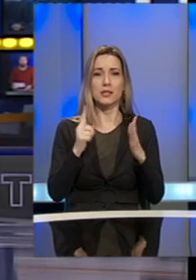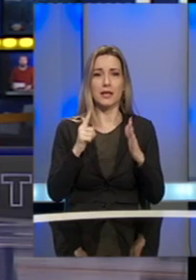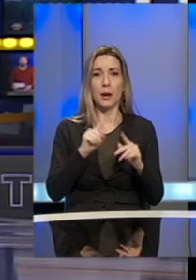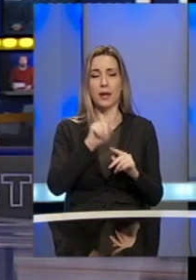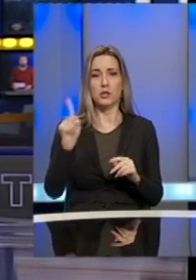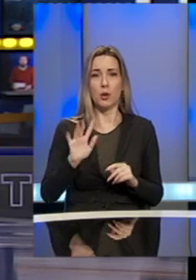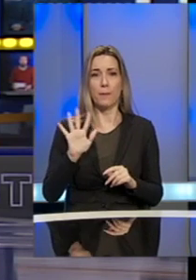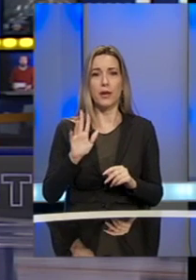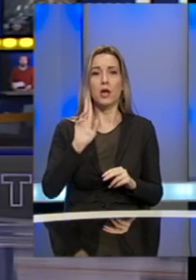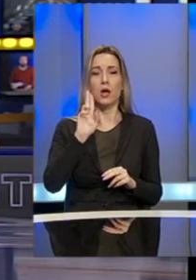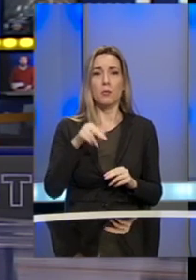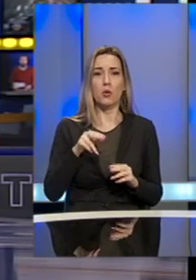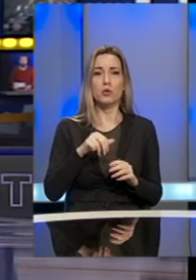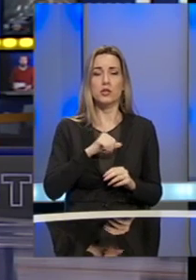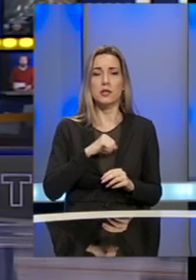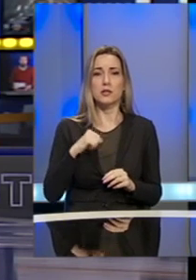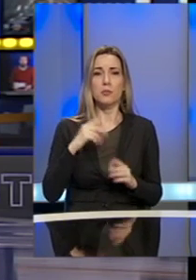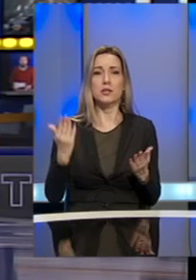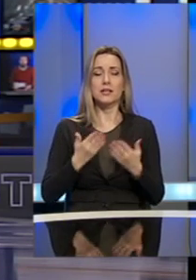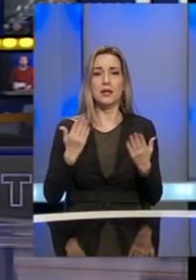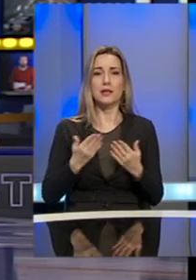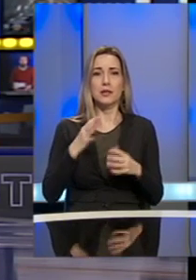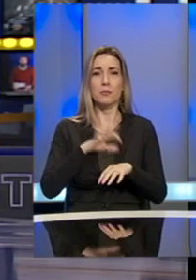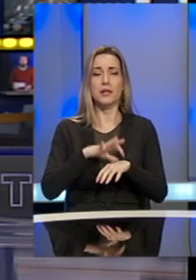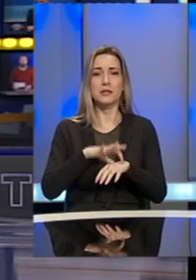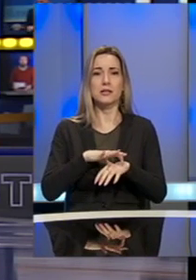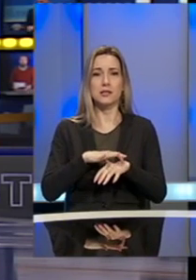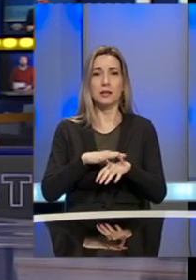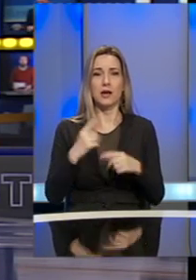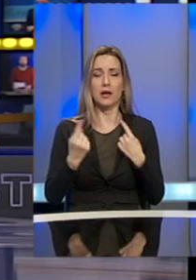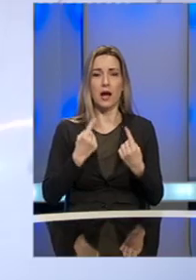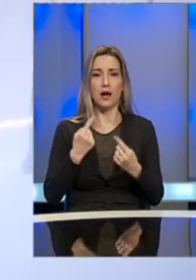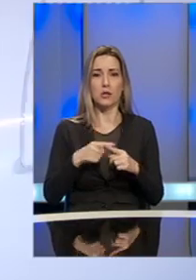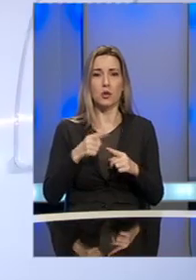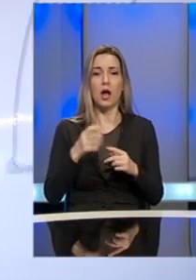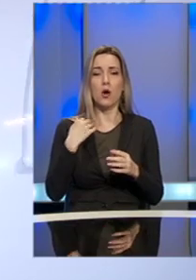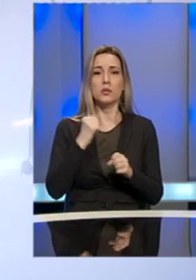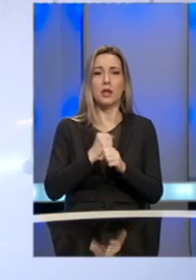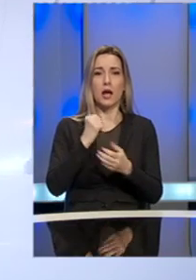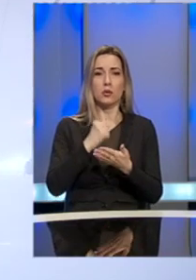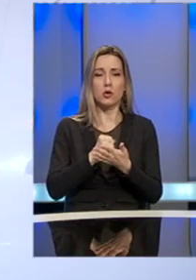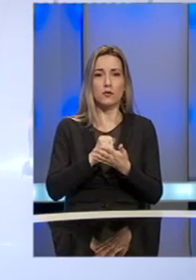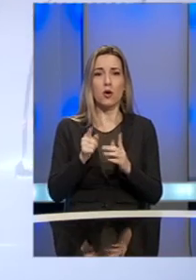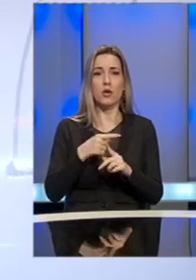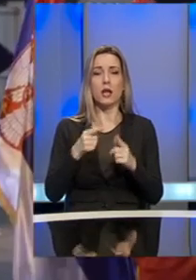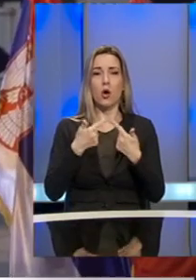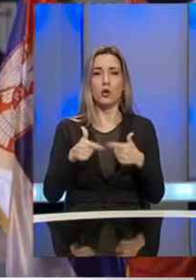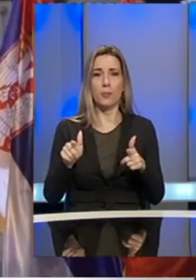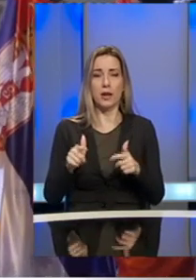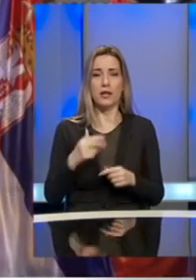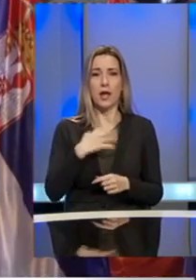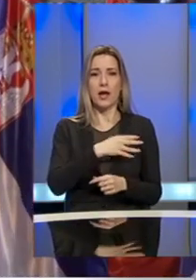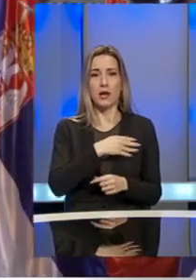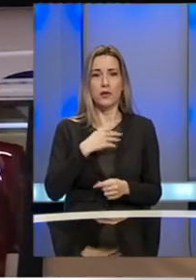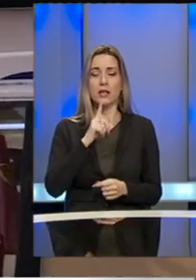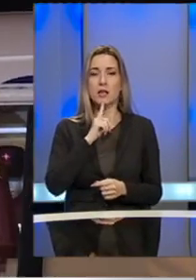do 5 časova moguće isključivo iz hitnih medicinskih razloga uz radnu dozvolu ili odobrenje nadležnih organa. Hrvatska,